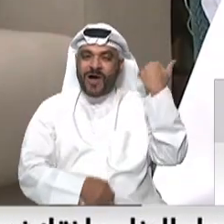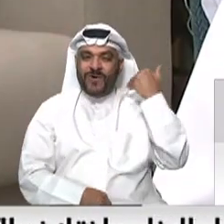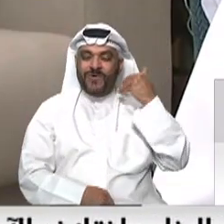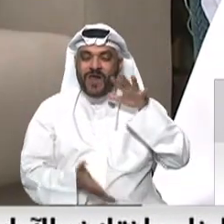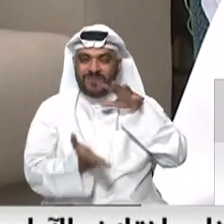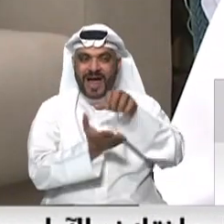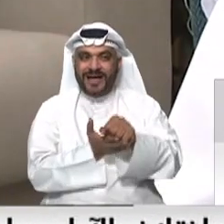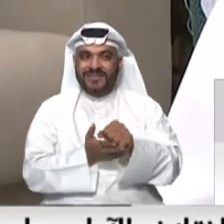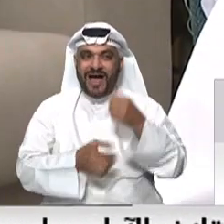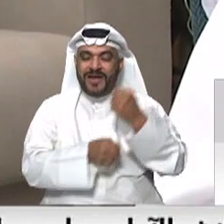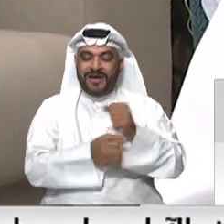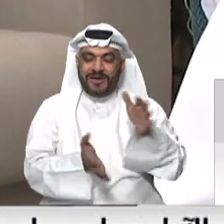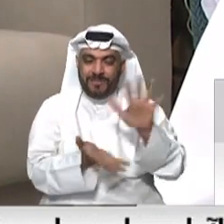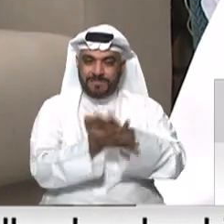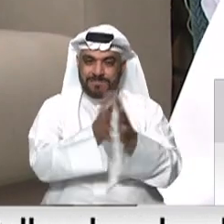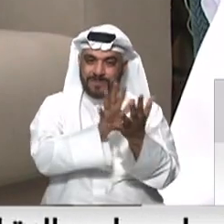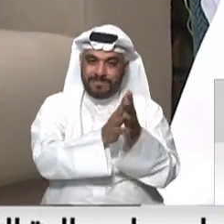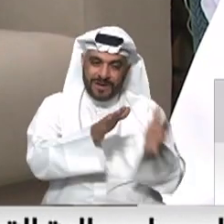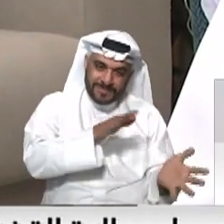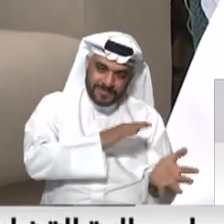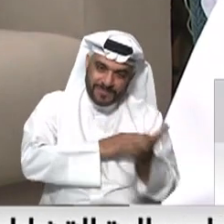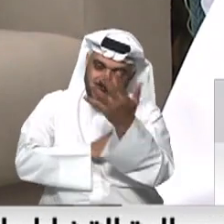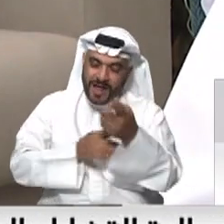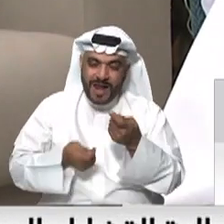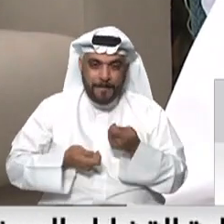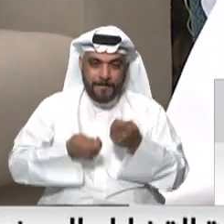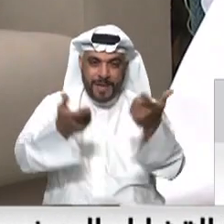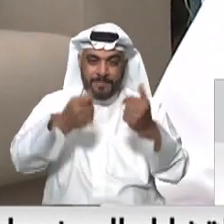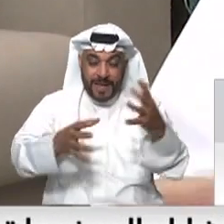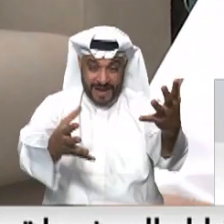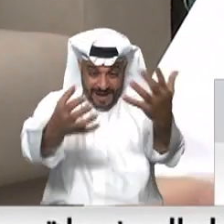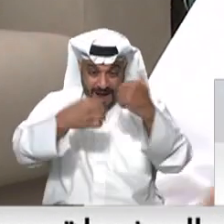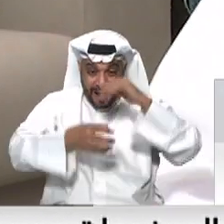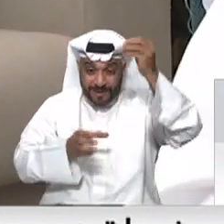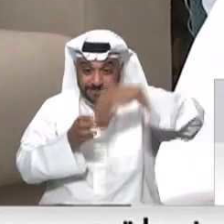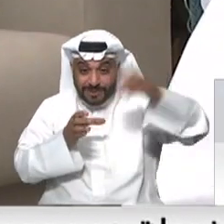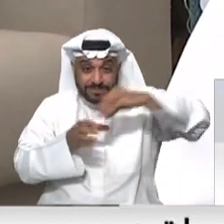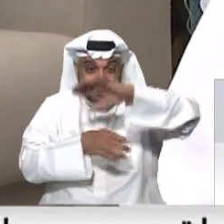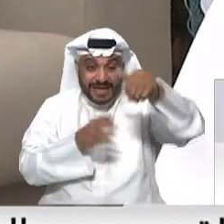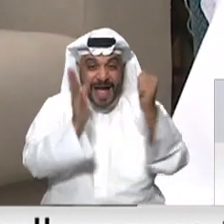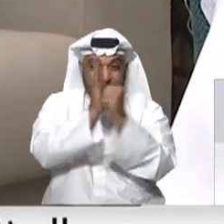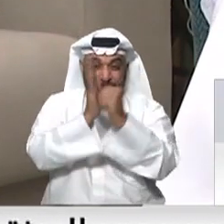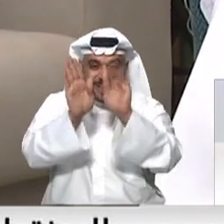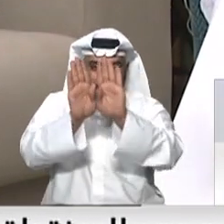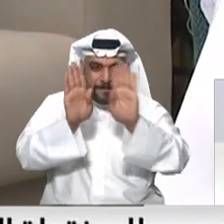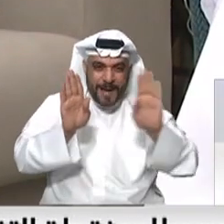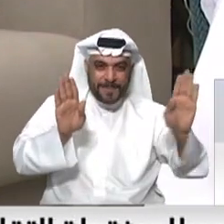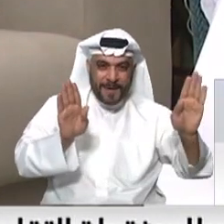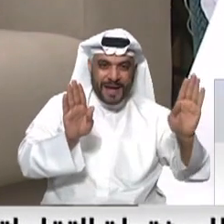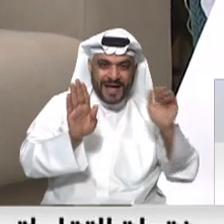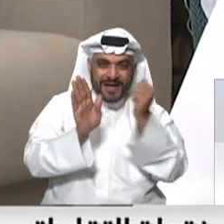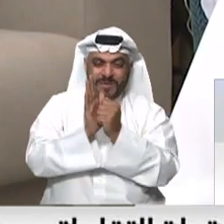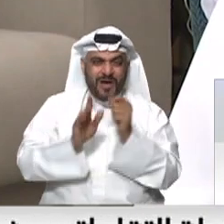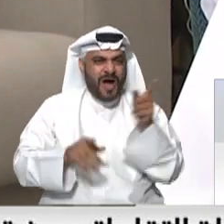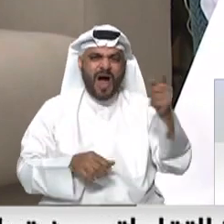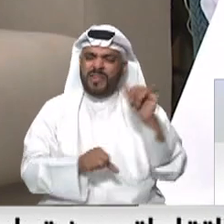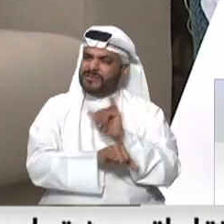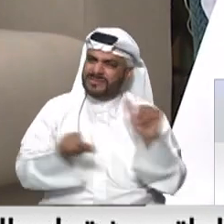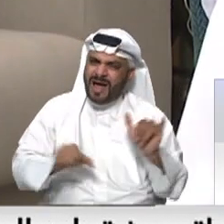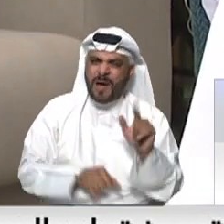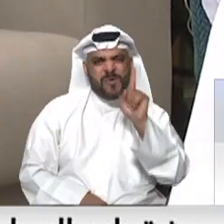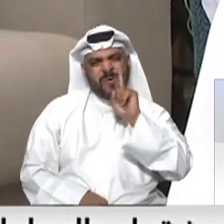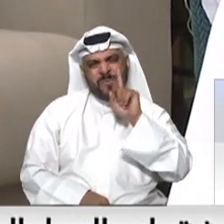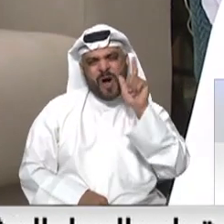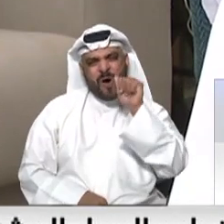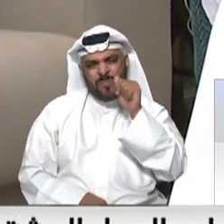عقب ما نبيع الخبز ونخلص من الخبز ناخذ حق جيراننا اللي عندنا في المنطقة، في ناس ما يقدروا يروحون يطلعون بروحهم، ما عندهم سيارات،